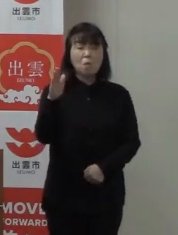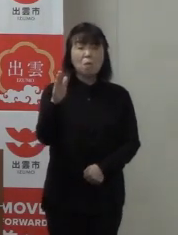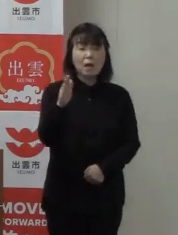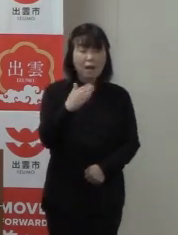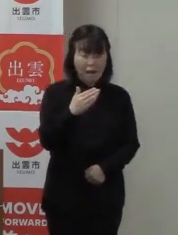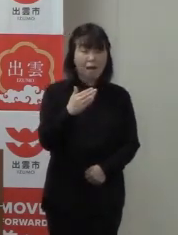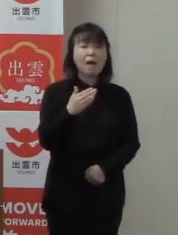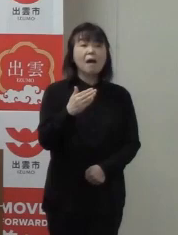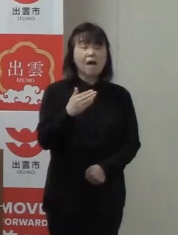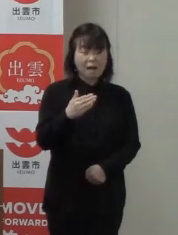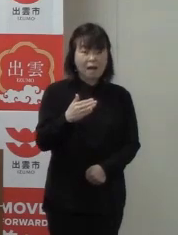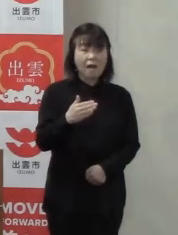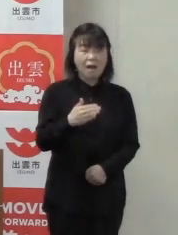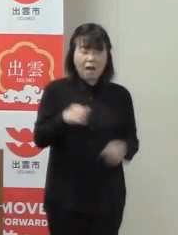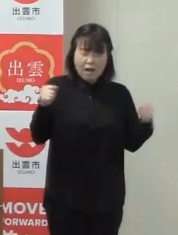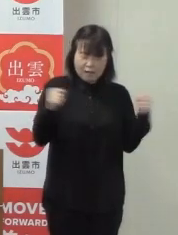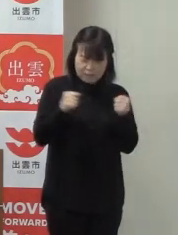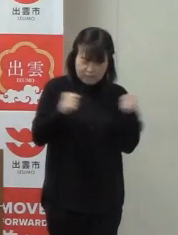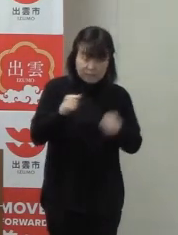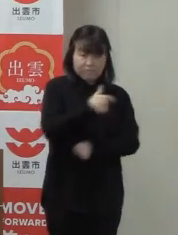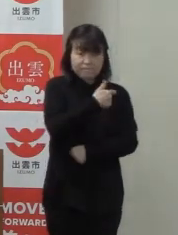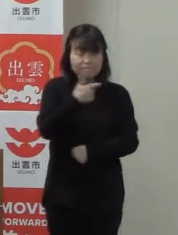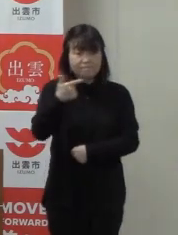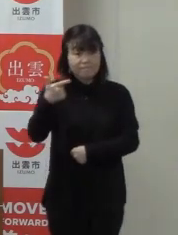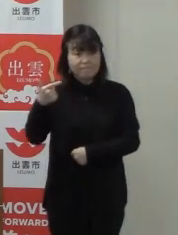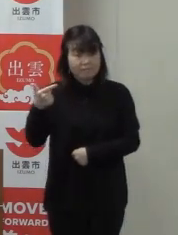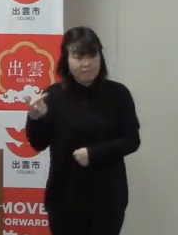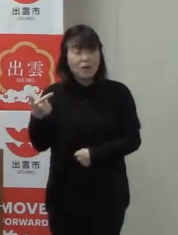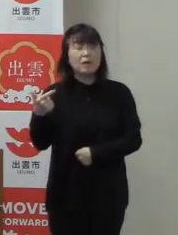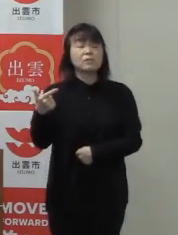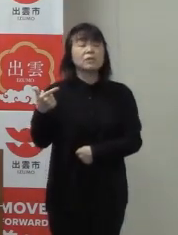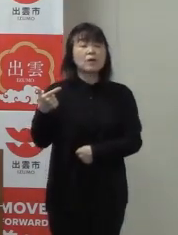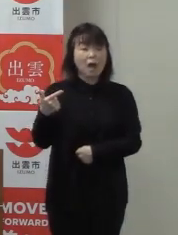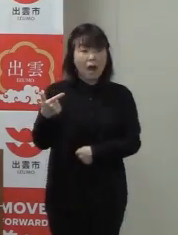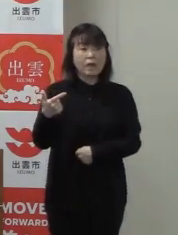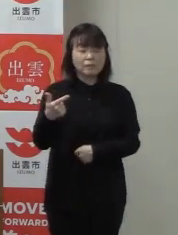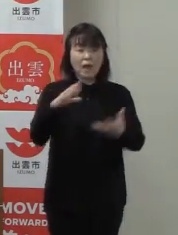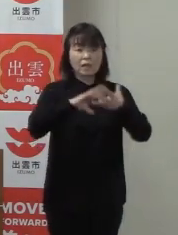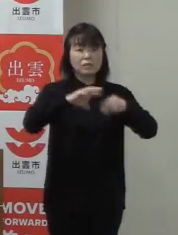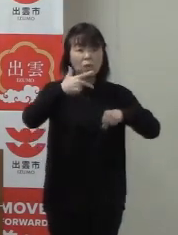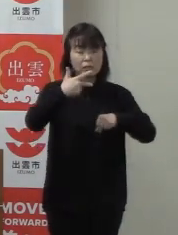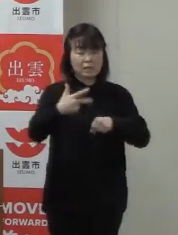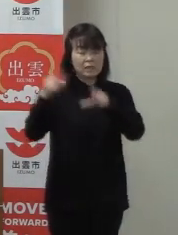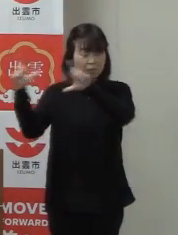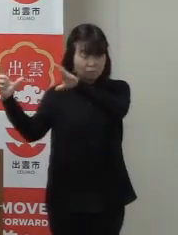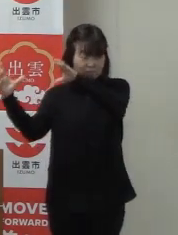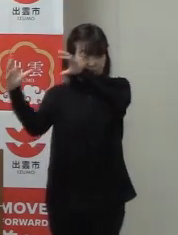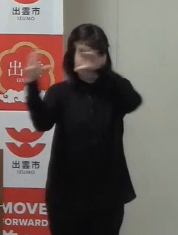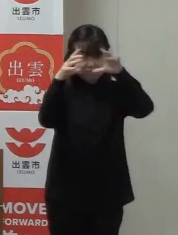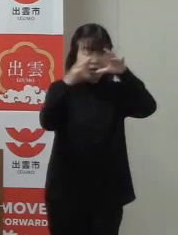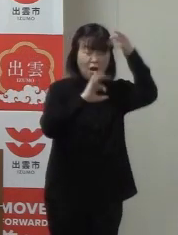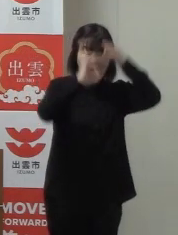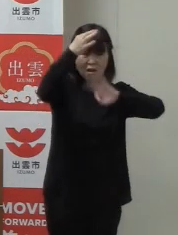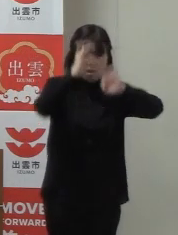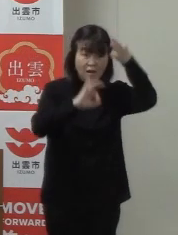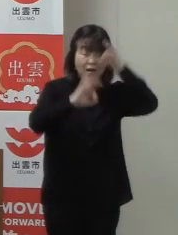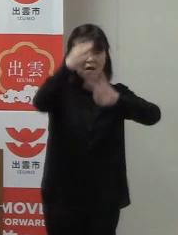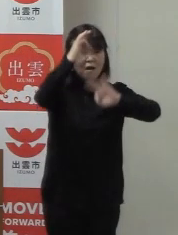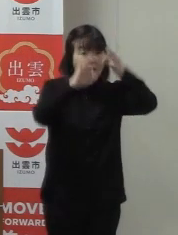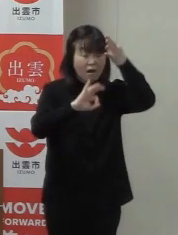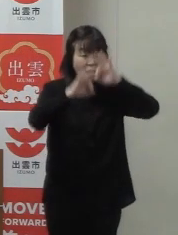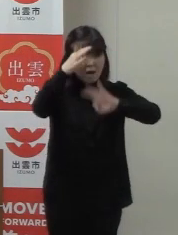強の寒気が今この出雲を覆っておるところでございまして、今朝ほども除